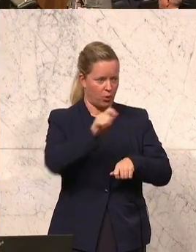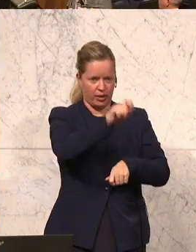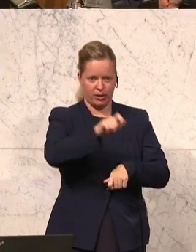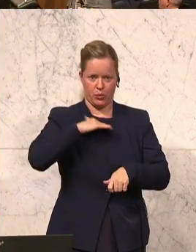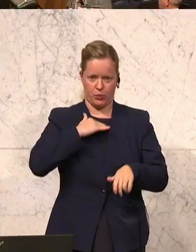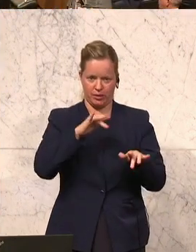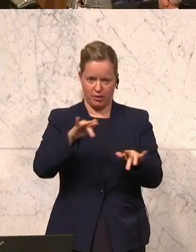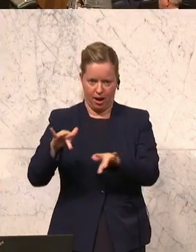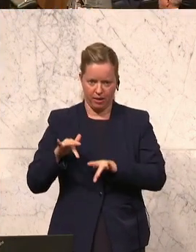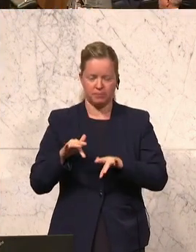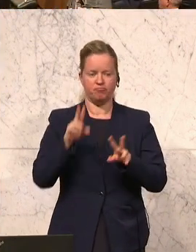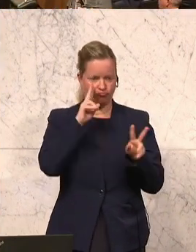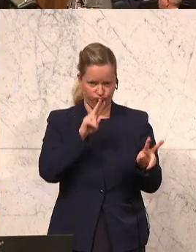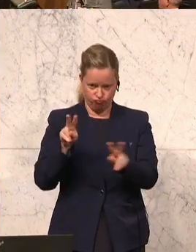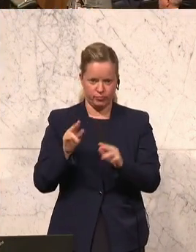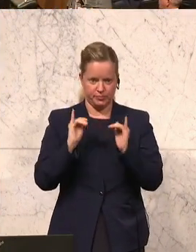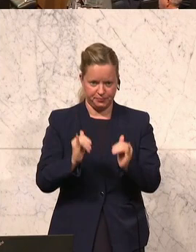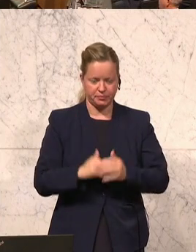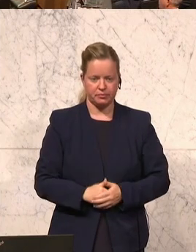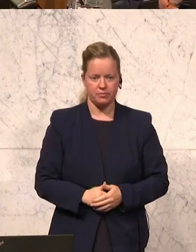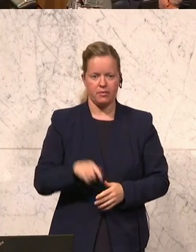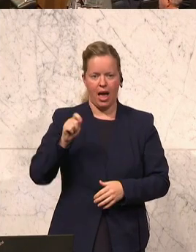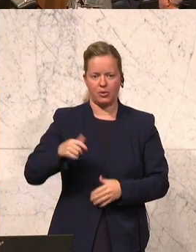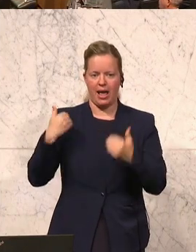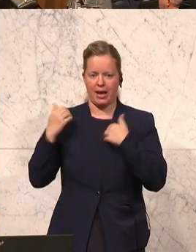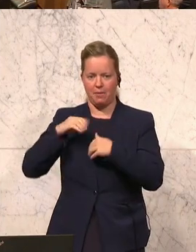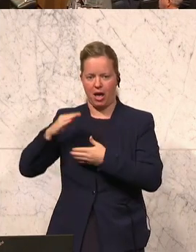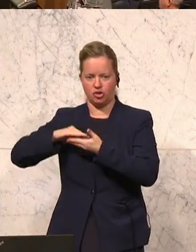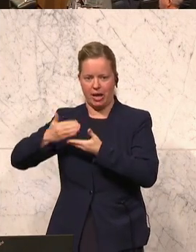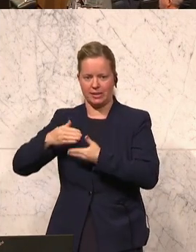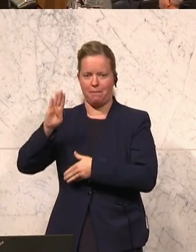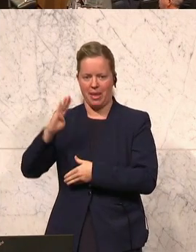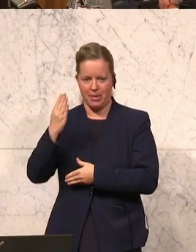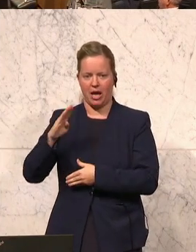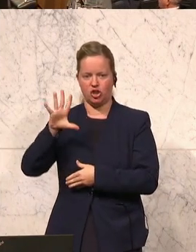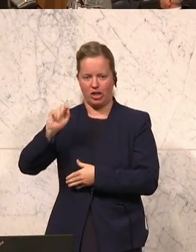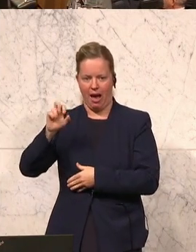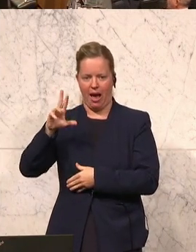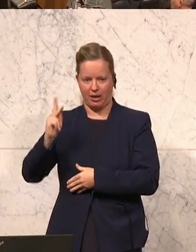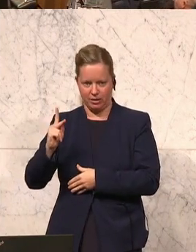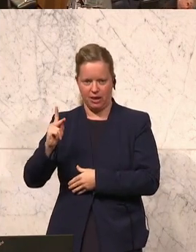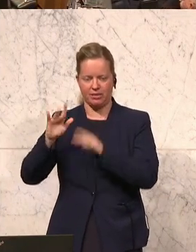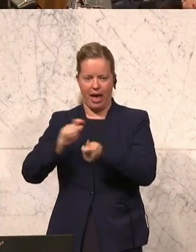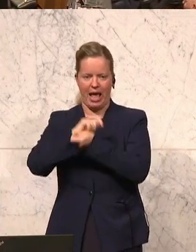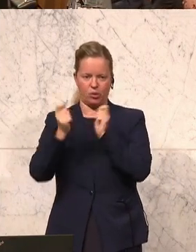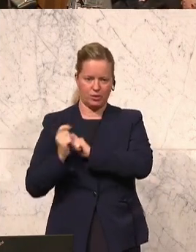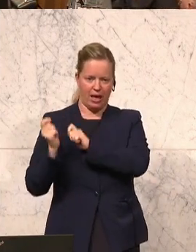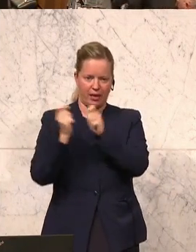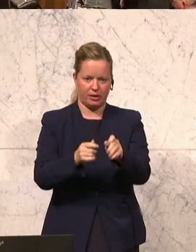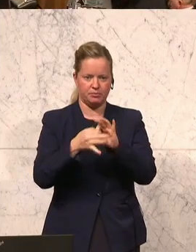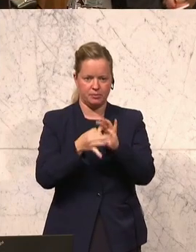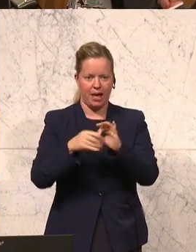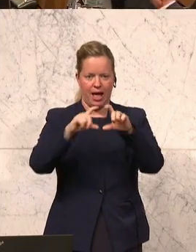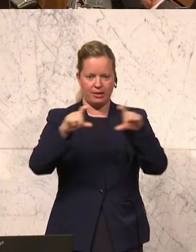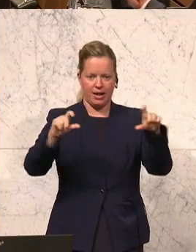fest. Das ist der Fall. Die Abgeordneten Engelberg, Schatz, Blimmlinger, Scherer, Kolleginnen und Kollegen haben einen Abänderungsantrag betreffend